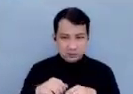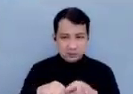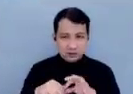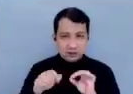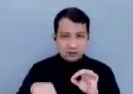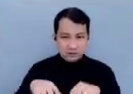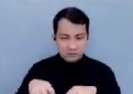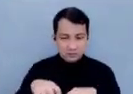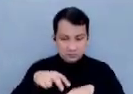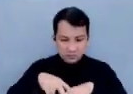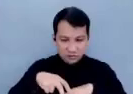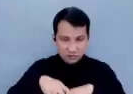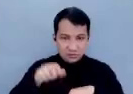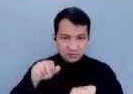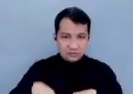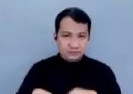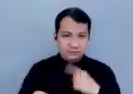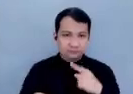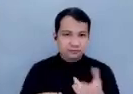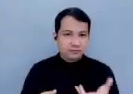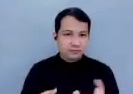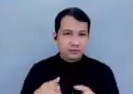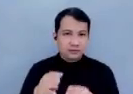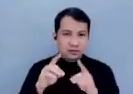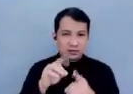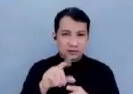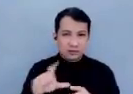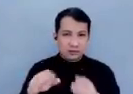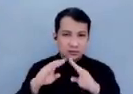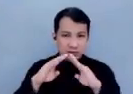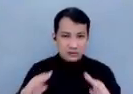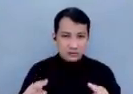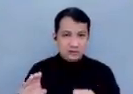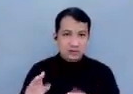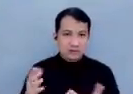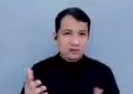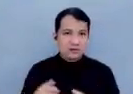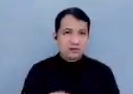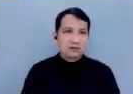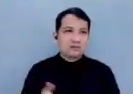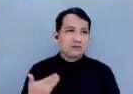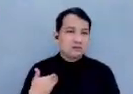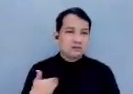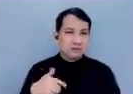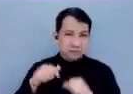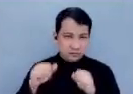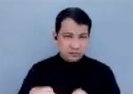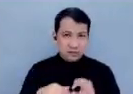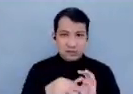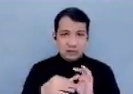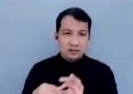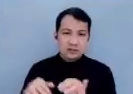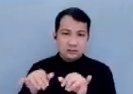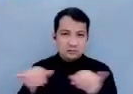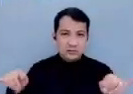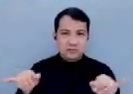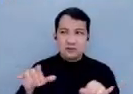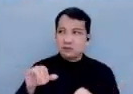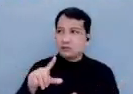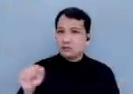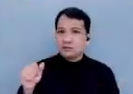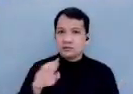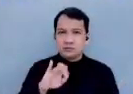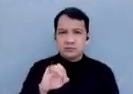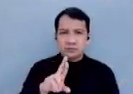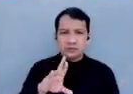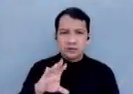kaupo. Pag, may mga dollhouses din tong Blithe Dolls or wala? Wala, pero pwede naman, same scale naman sila with Barbie, pwede